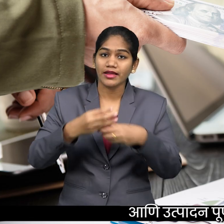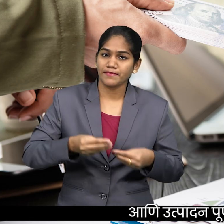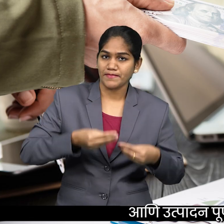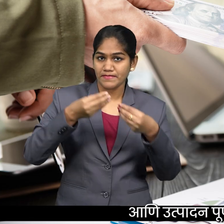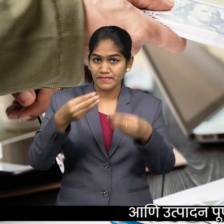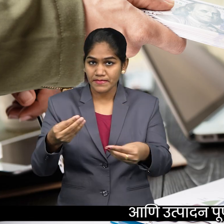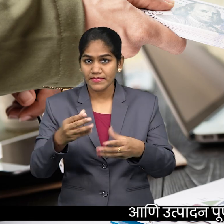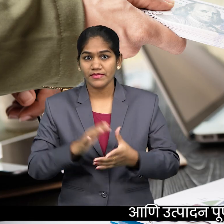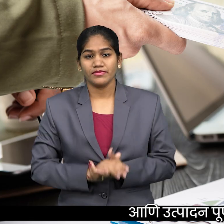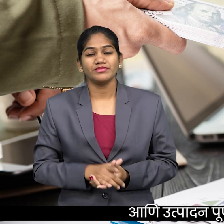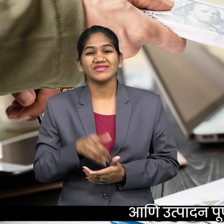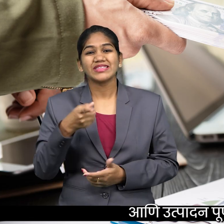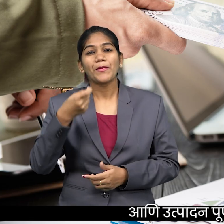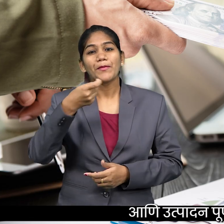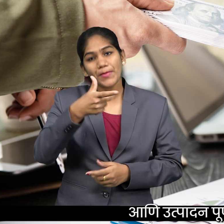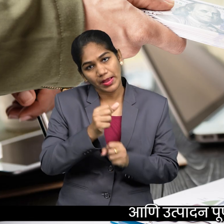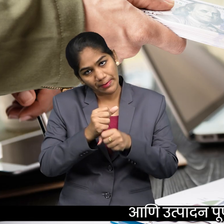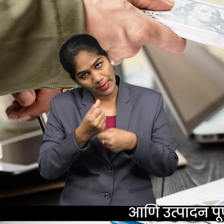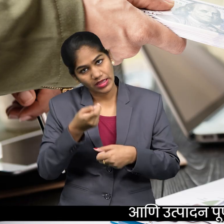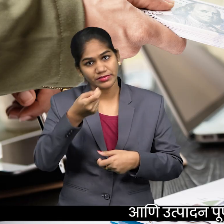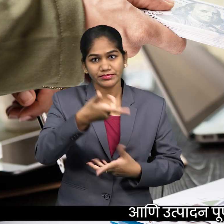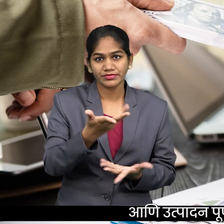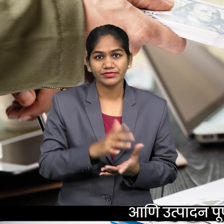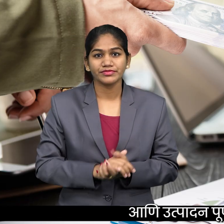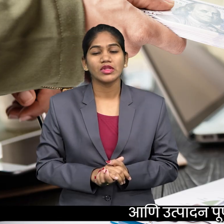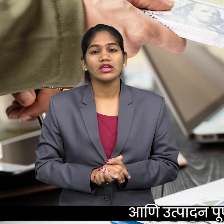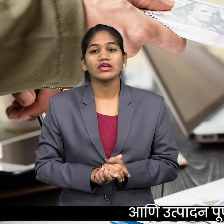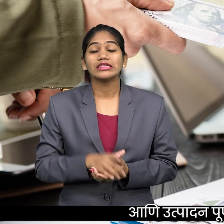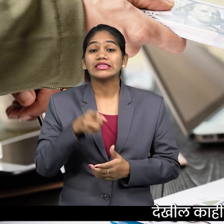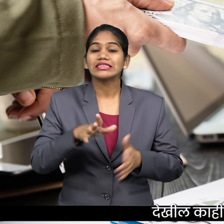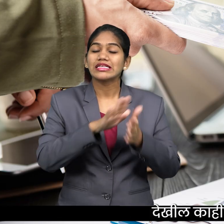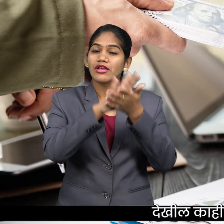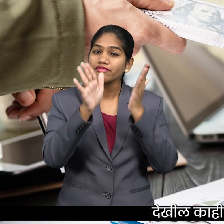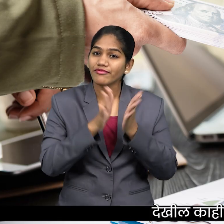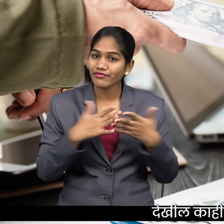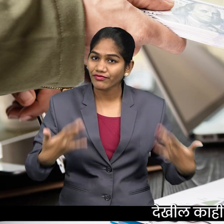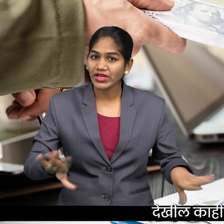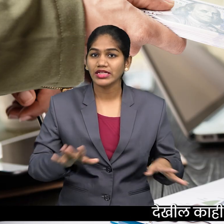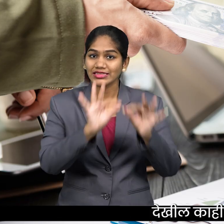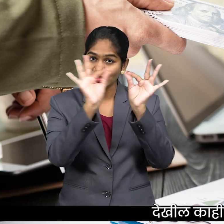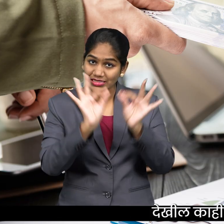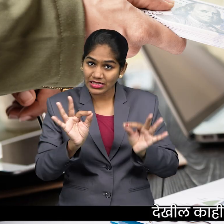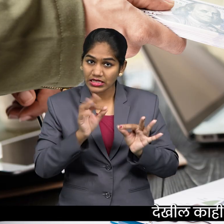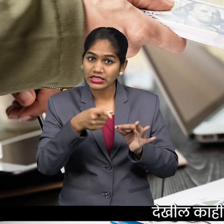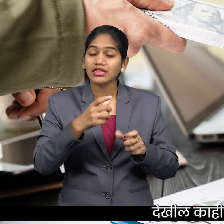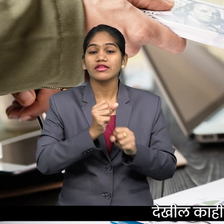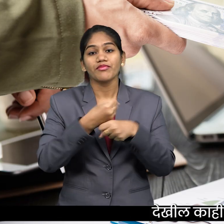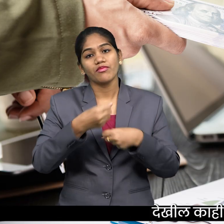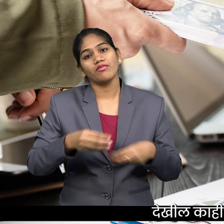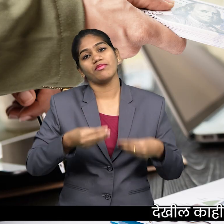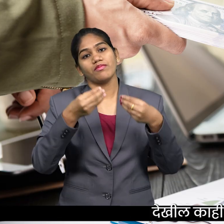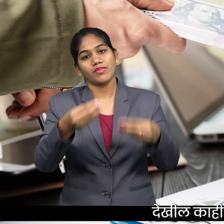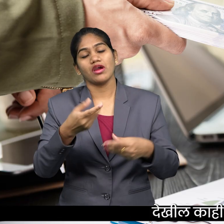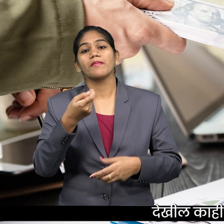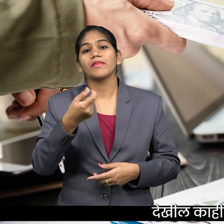आणि उत्पादन पूर्ण करण्यासाठी देय देण्यासाठी देखील काही पैशांची आवश्यकता आहे.